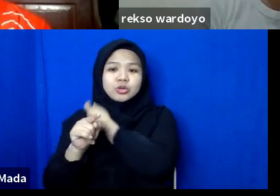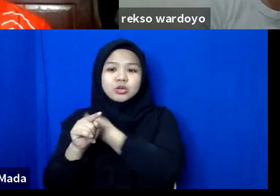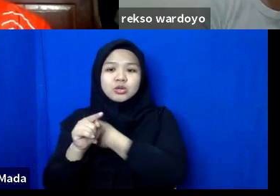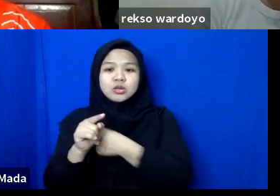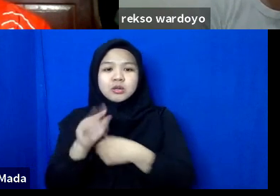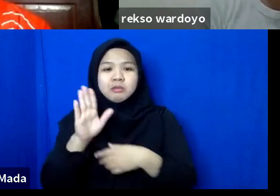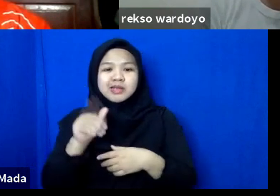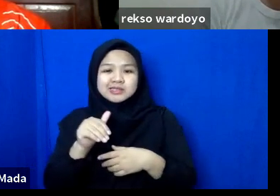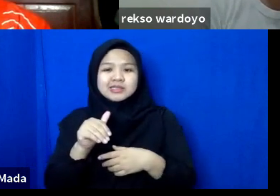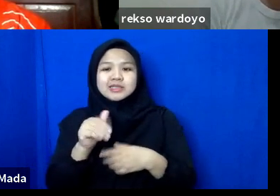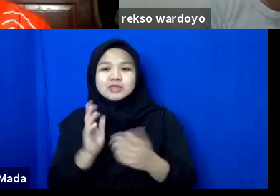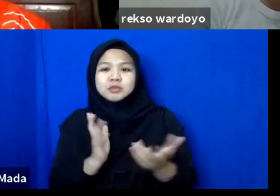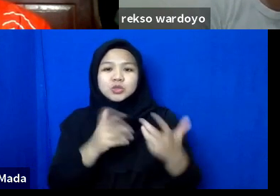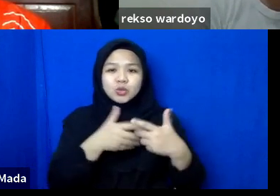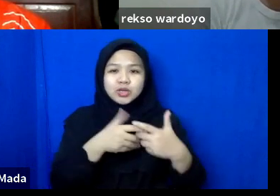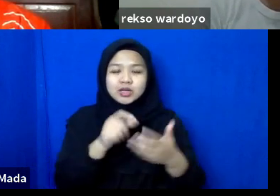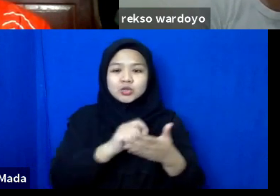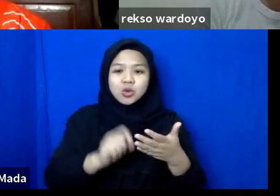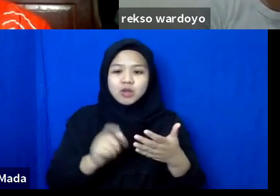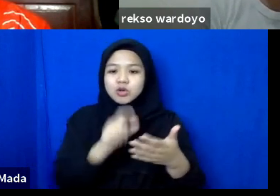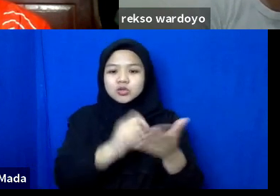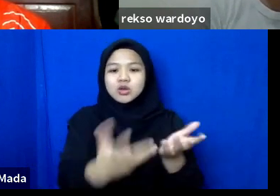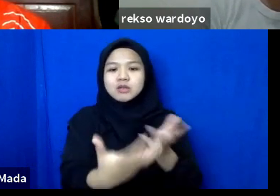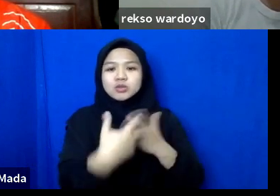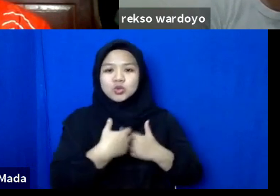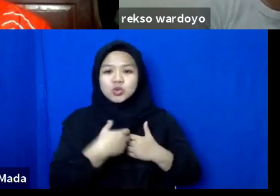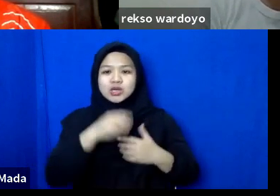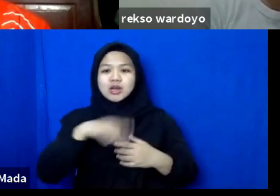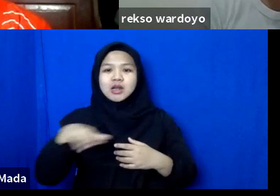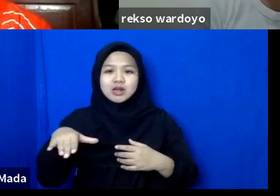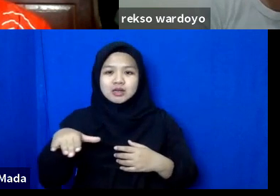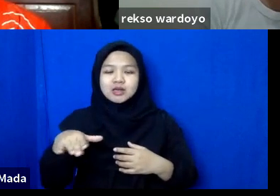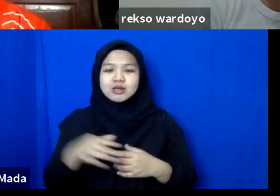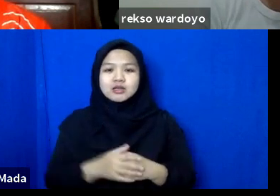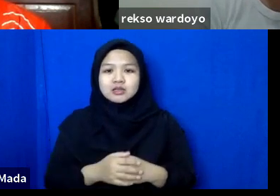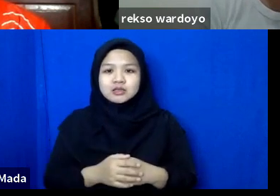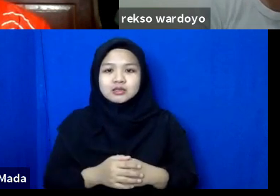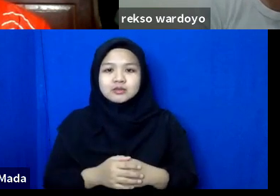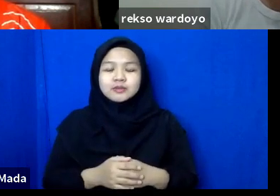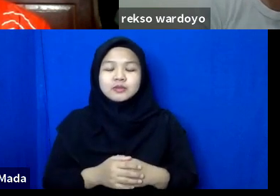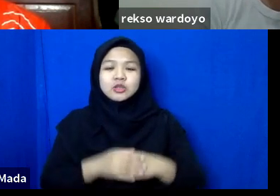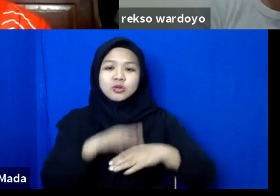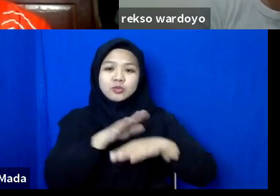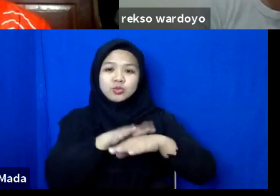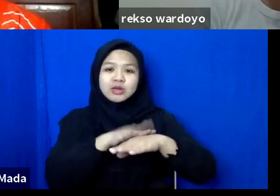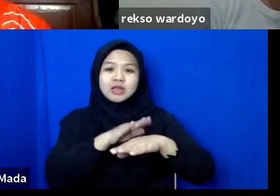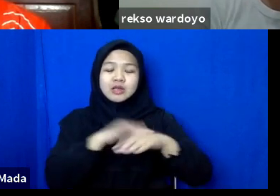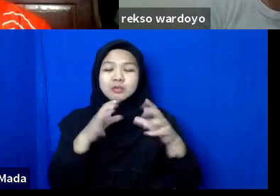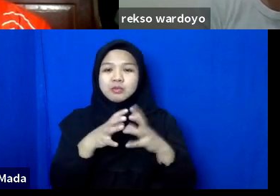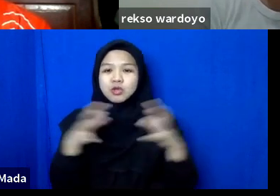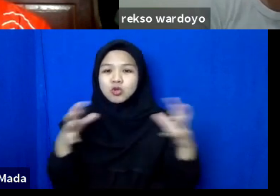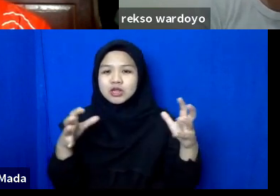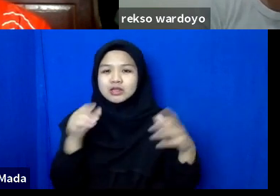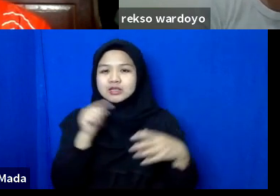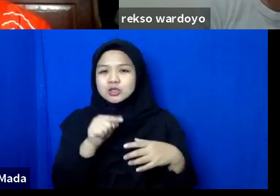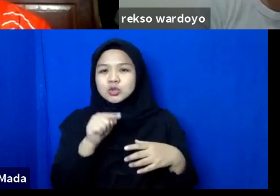masih menyesuaikan sekolah bukan sekolah yang menyelesaikan anak kemudian budaya mayoritas itu